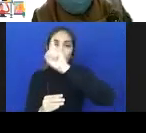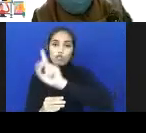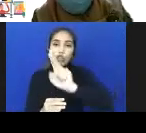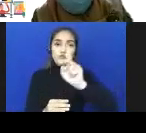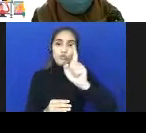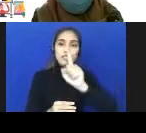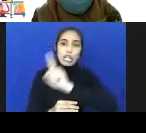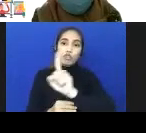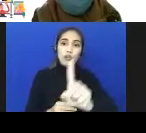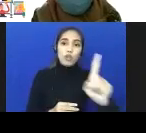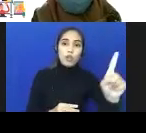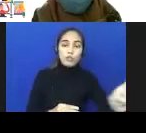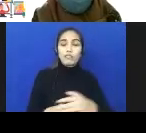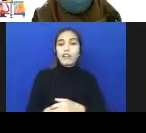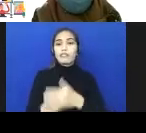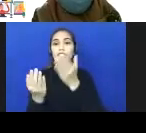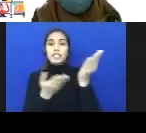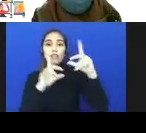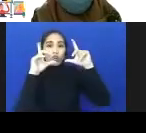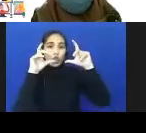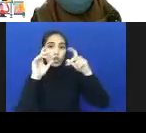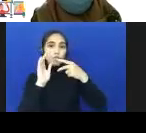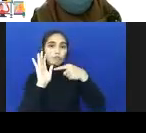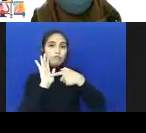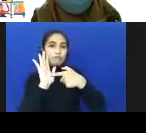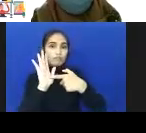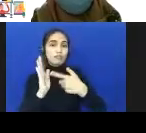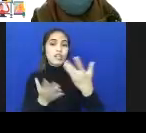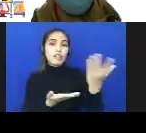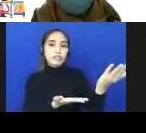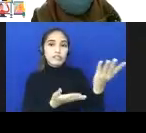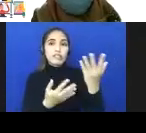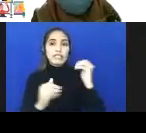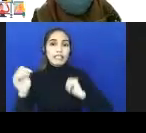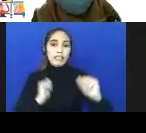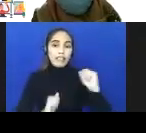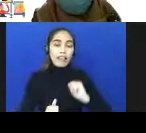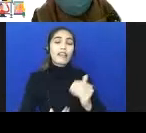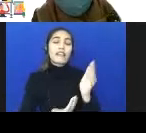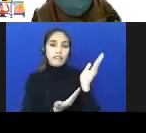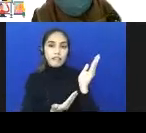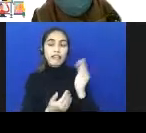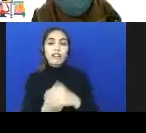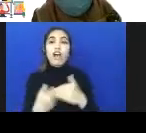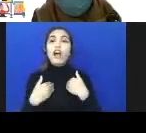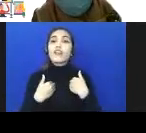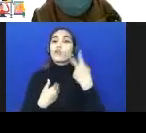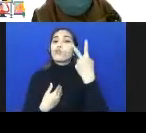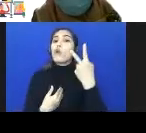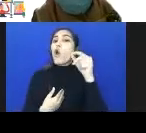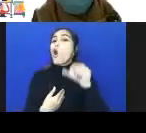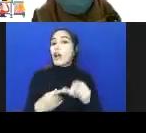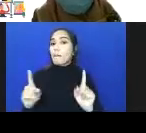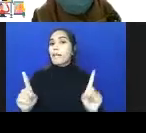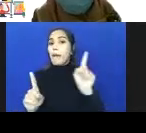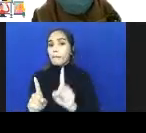puskesmas Sumbersari. Di sini sama, jadi di sini ada 2 orang pendamping